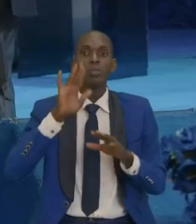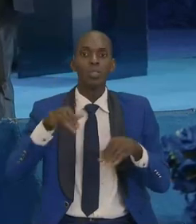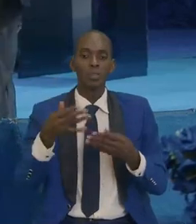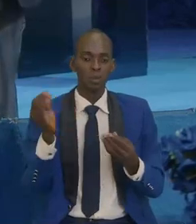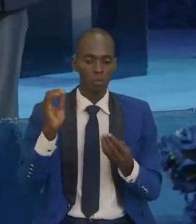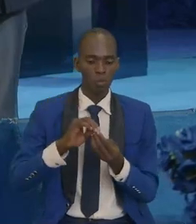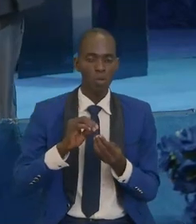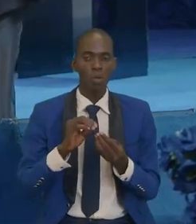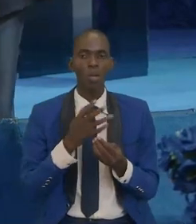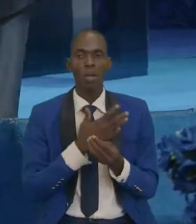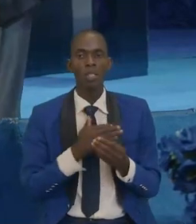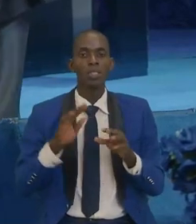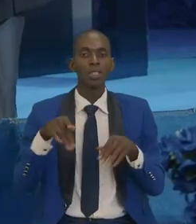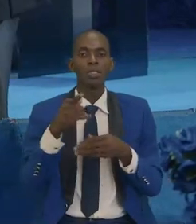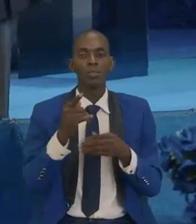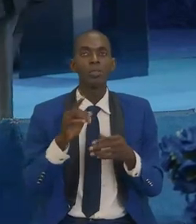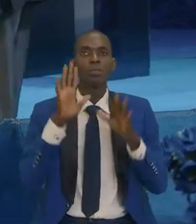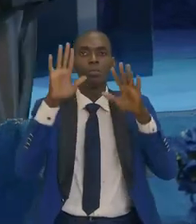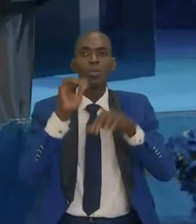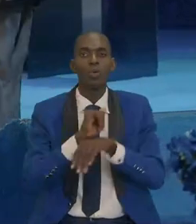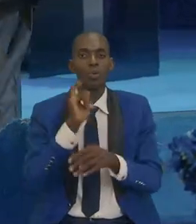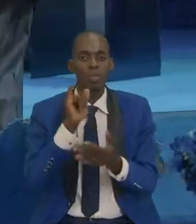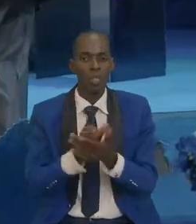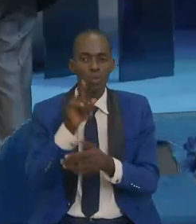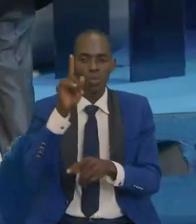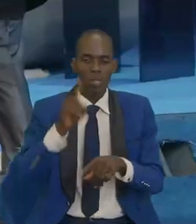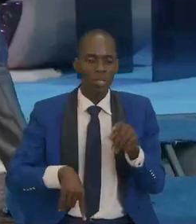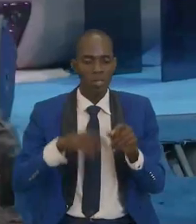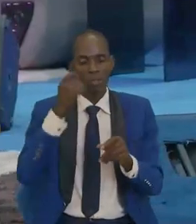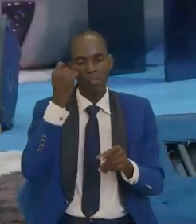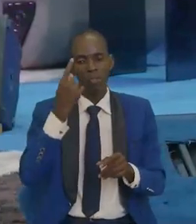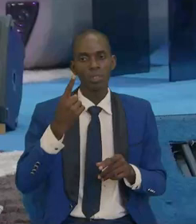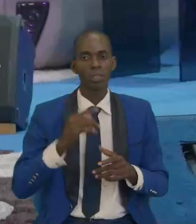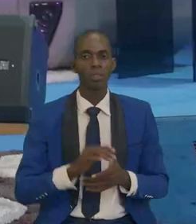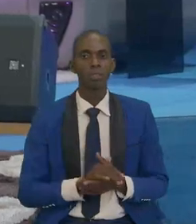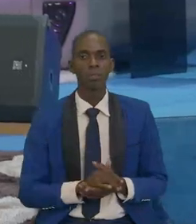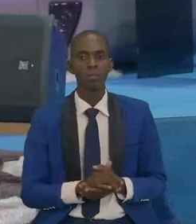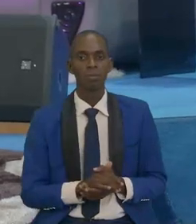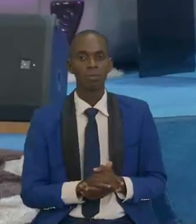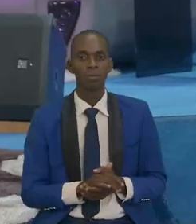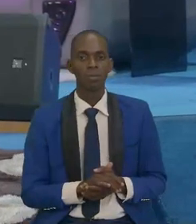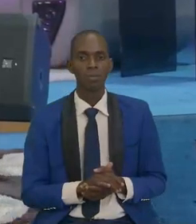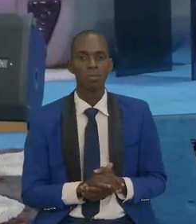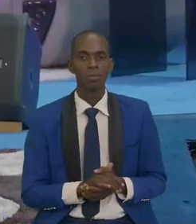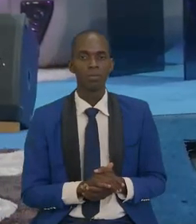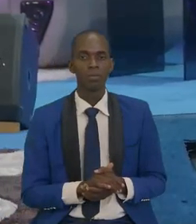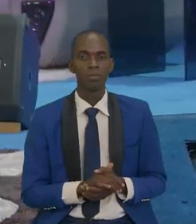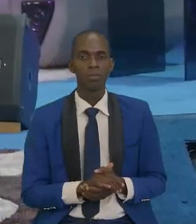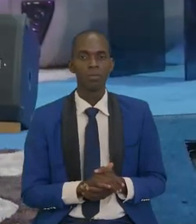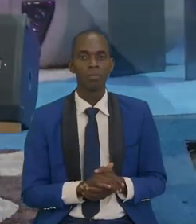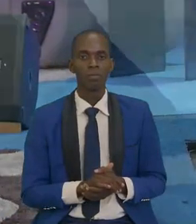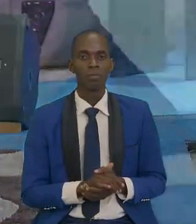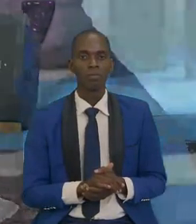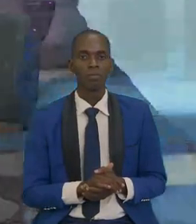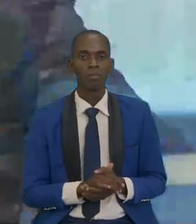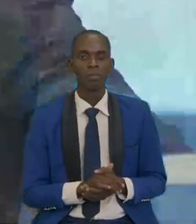Parce que vous avez l'esprit pour comprendre, il vous donnera plus que cela. Et vous donnera des miracles que vous